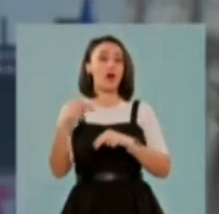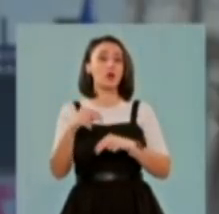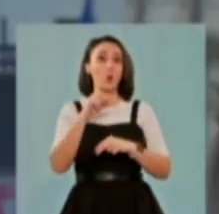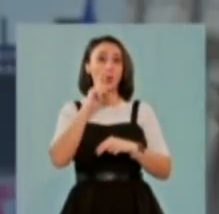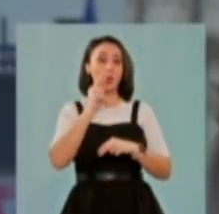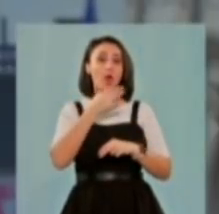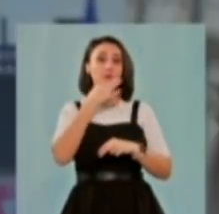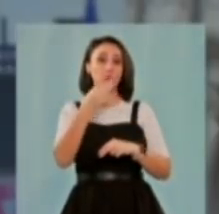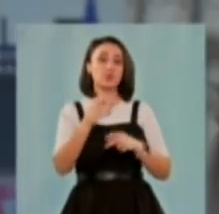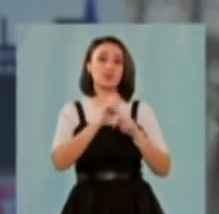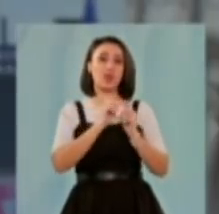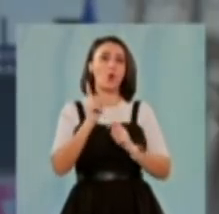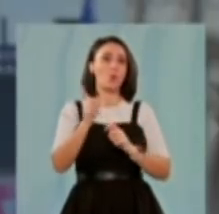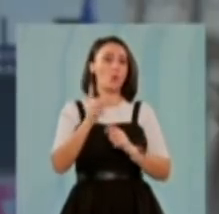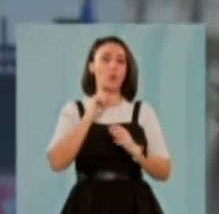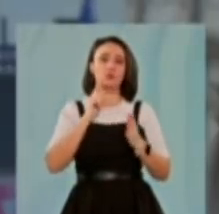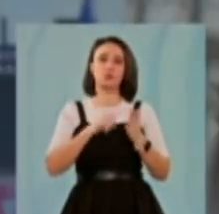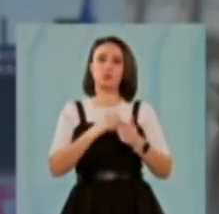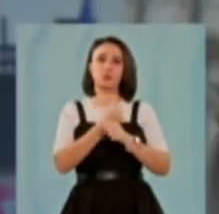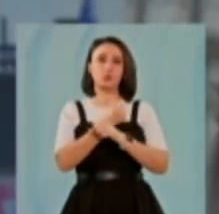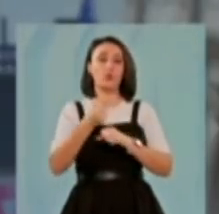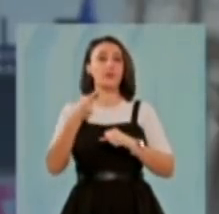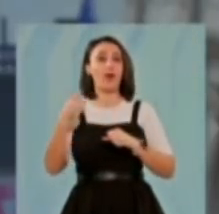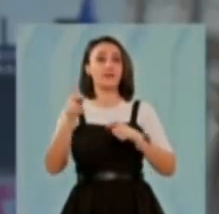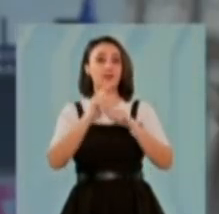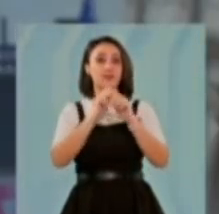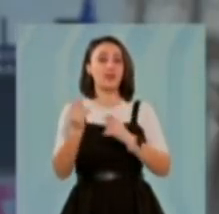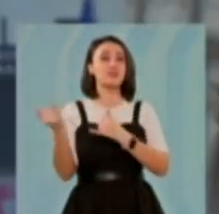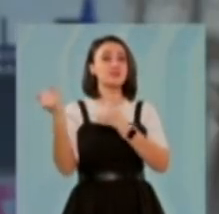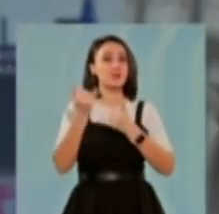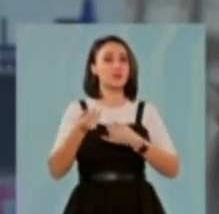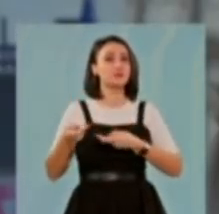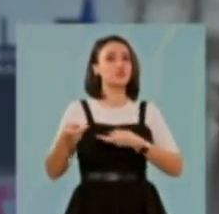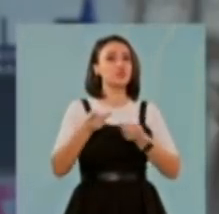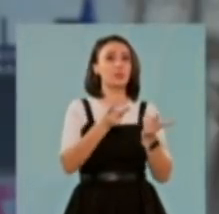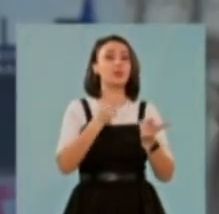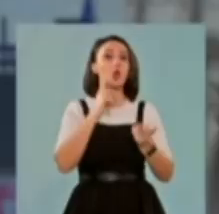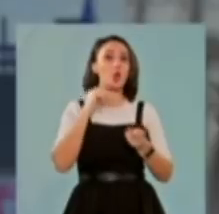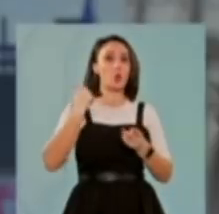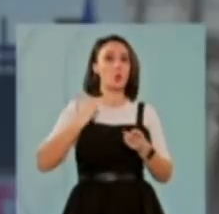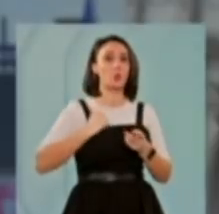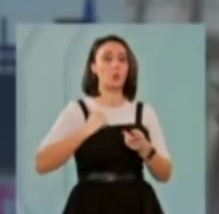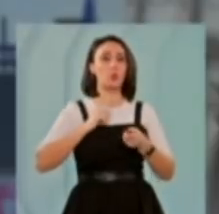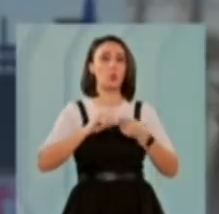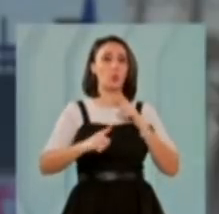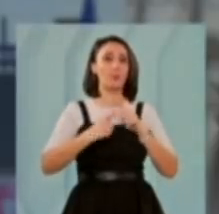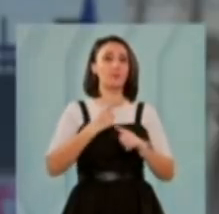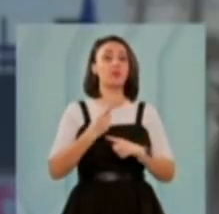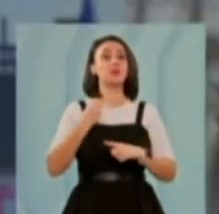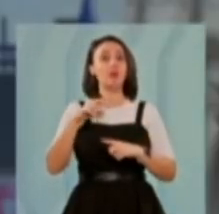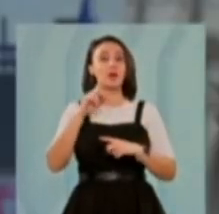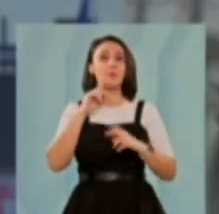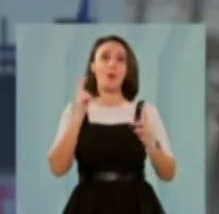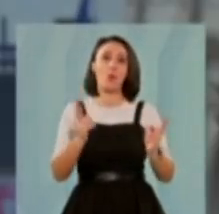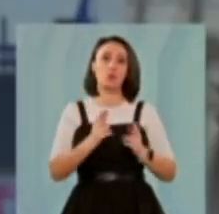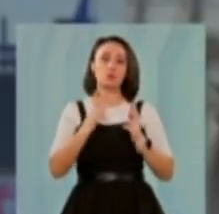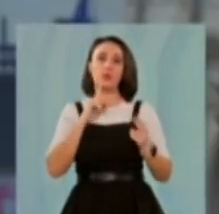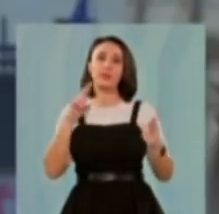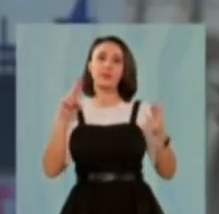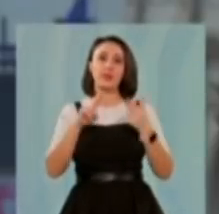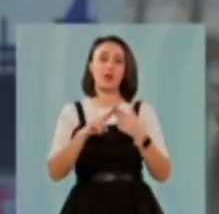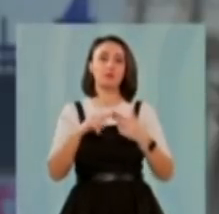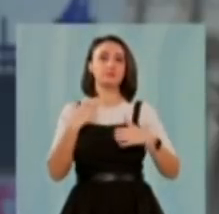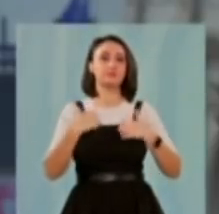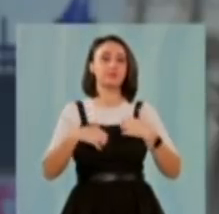ucrainean a declarat că țara sa nu a cerut niciodată altor țări străine să-și trimită trupele să lupte pentru ucraineni. În schimb, este mai ușor de înfruntat